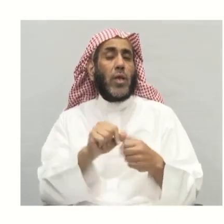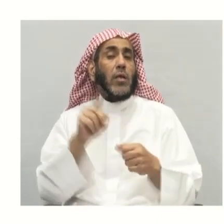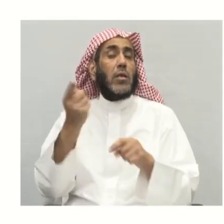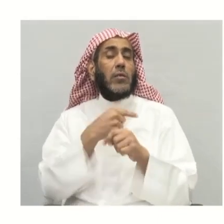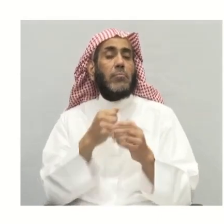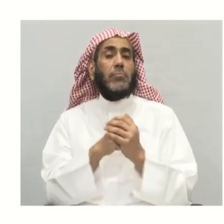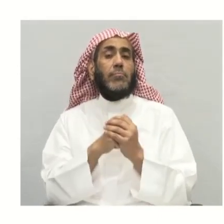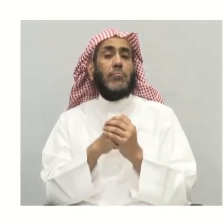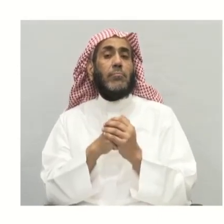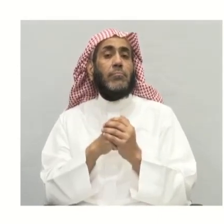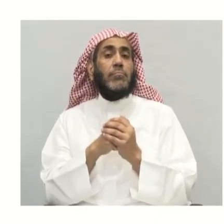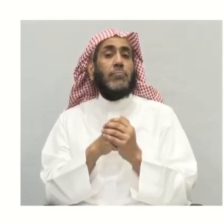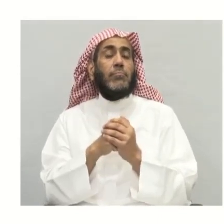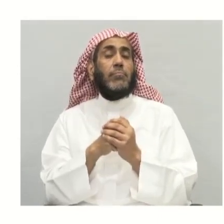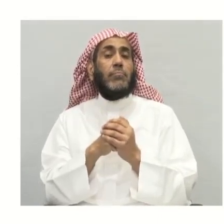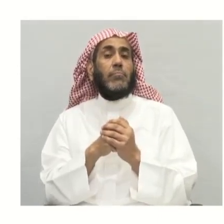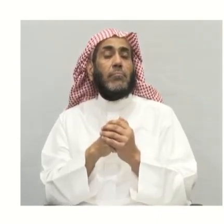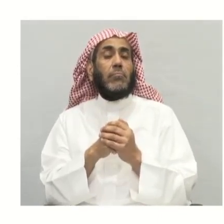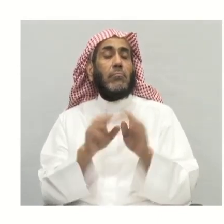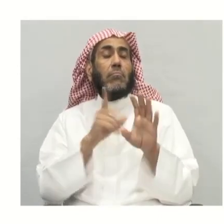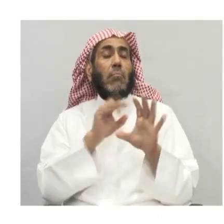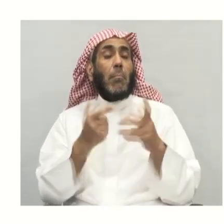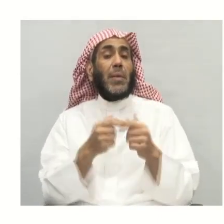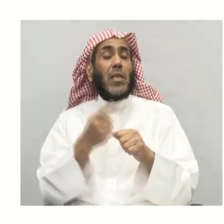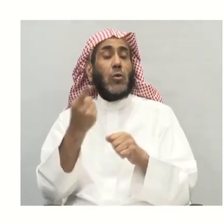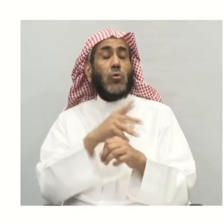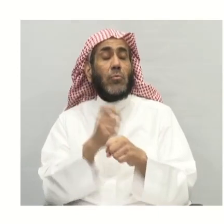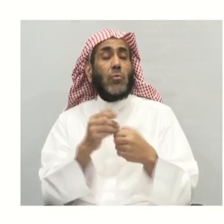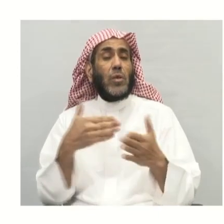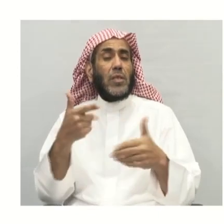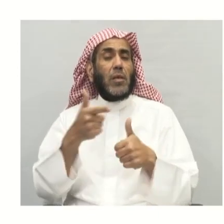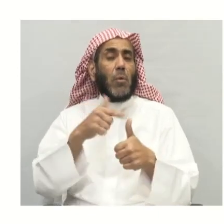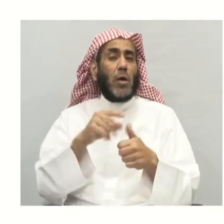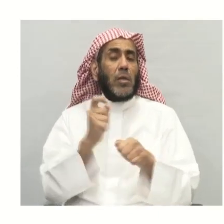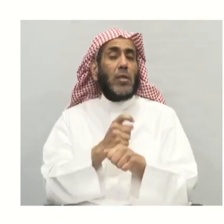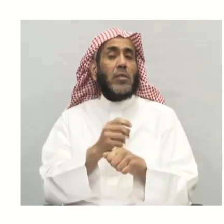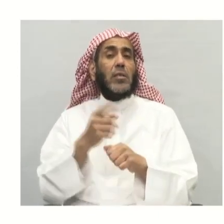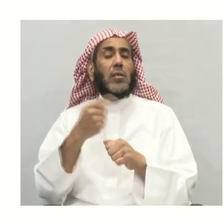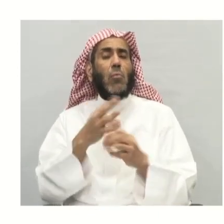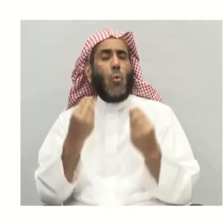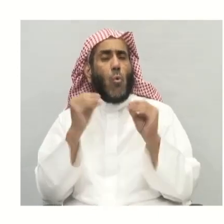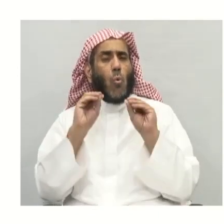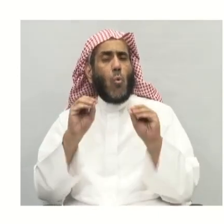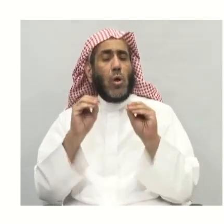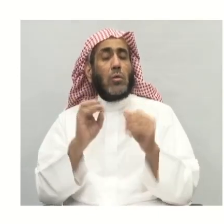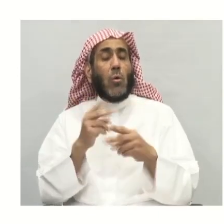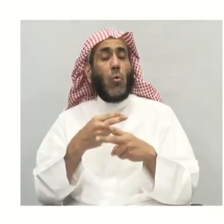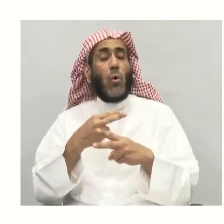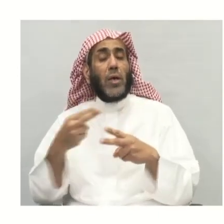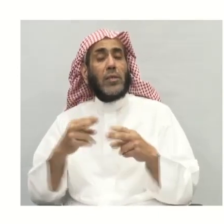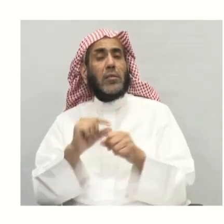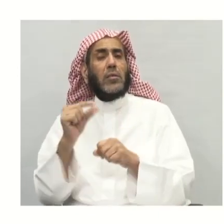النصب متى ينصب بالفعل المضارع اذا سبقته اداه نصب ومرت معنا الادوات النصب